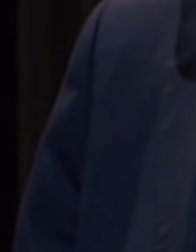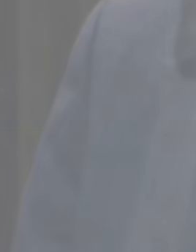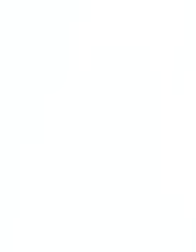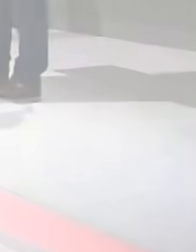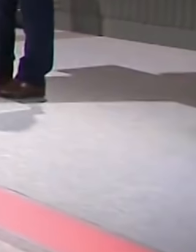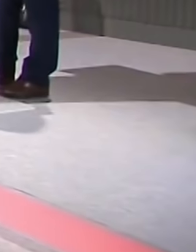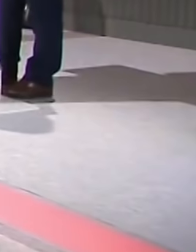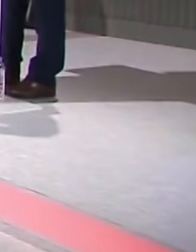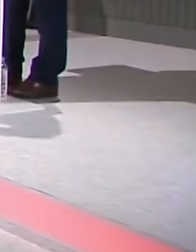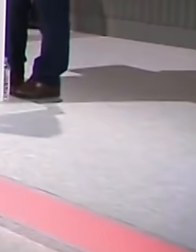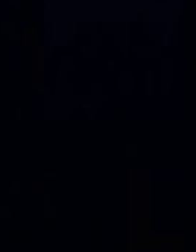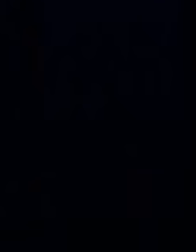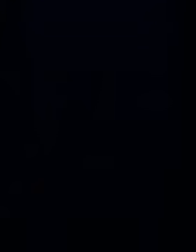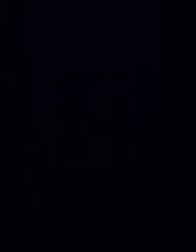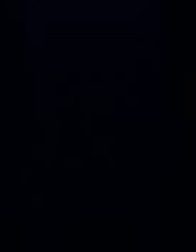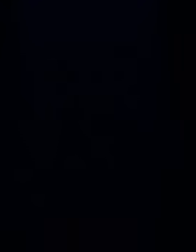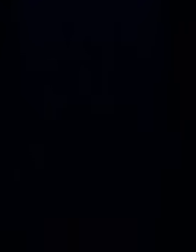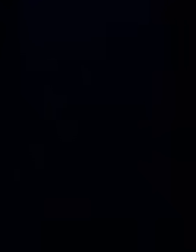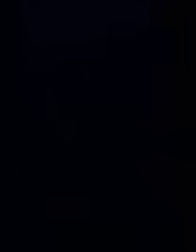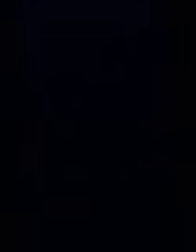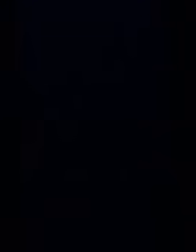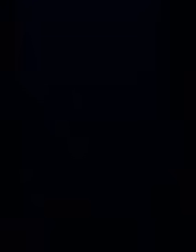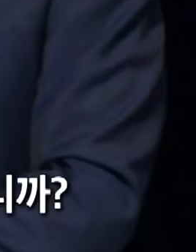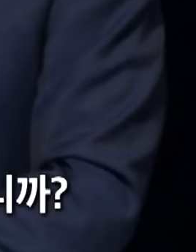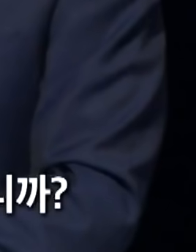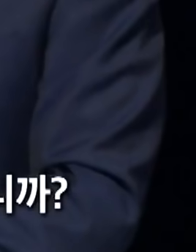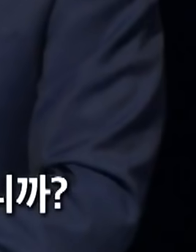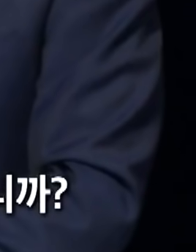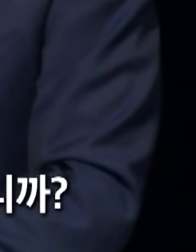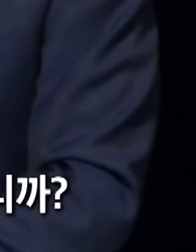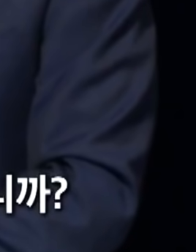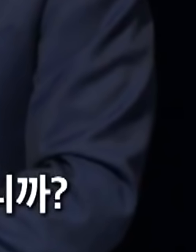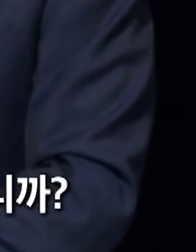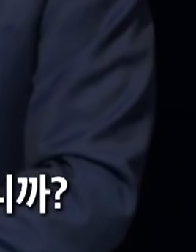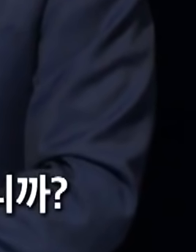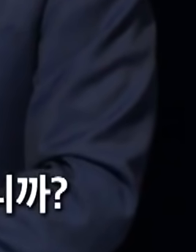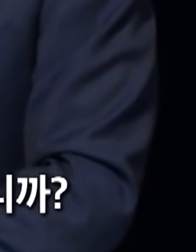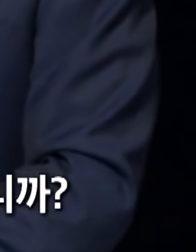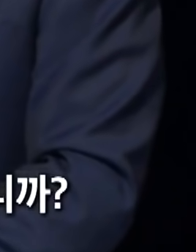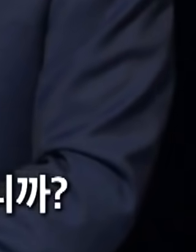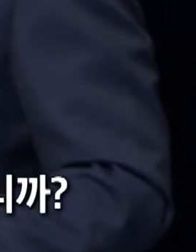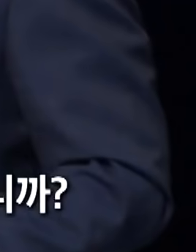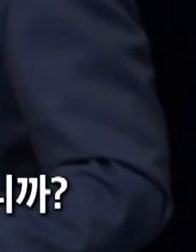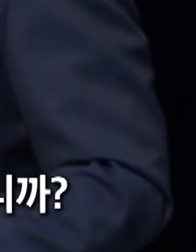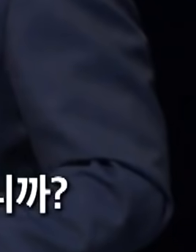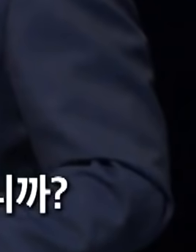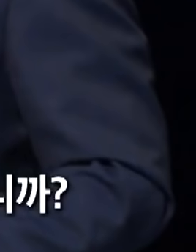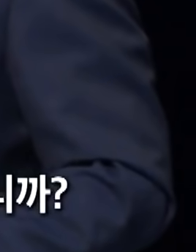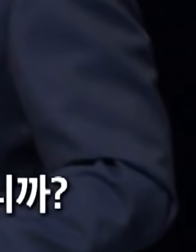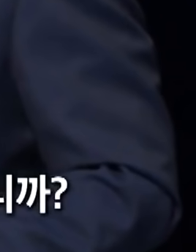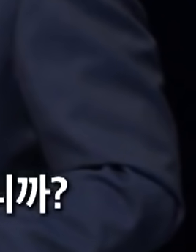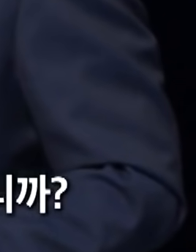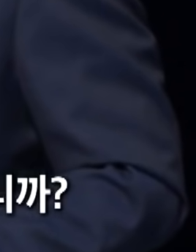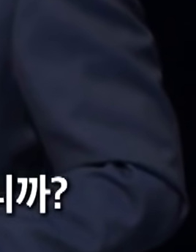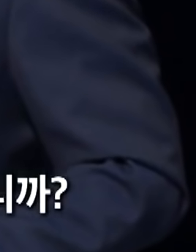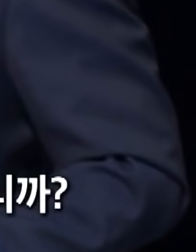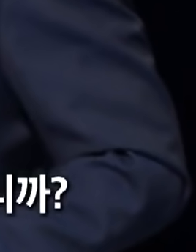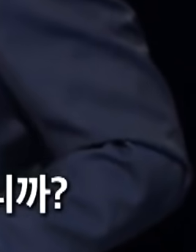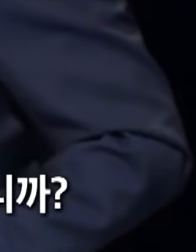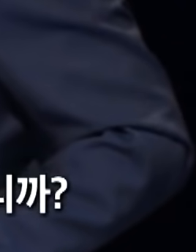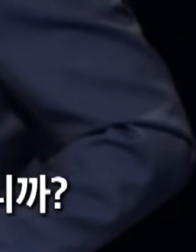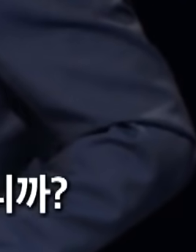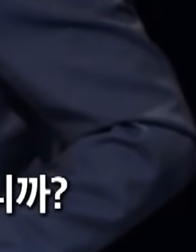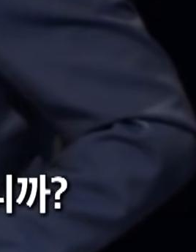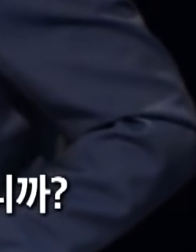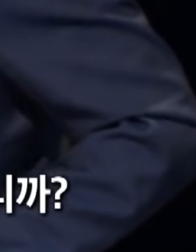내줄까요? 홍준표 후보께 예. 묻겠습니다. 해수. 만약에 예. 미국 당국에서 전술핵 배치라든가 핵공유 못하겠다